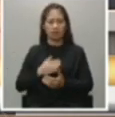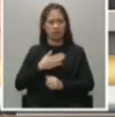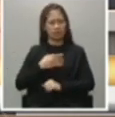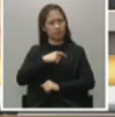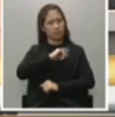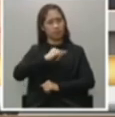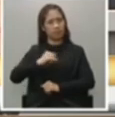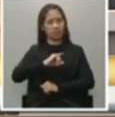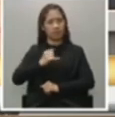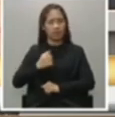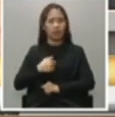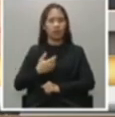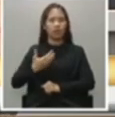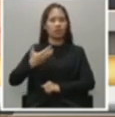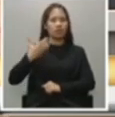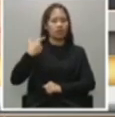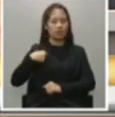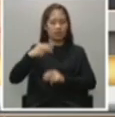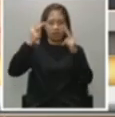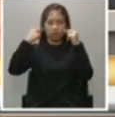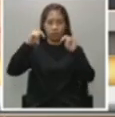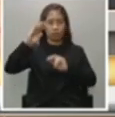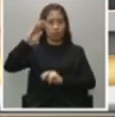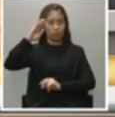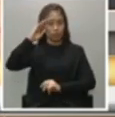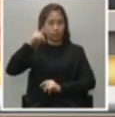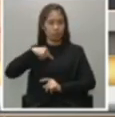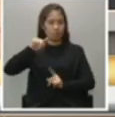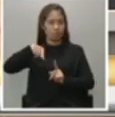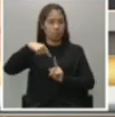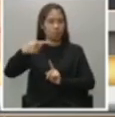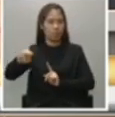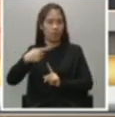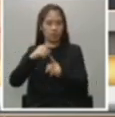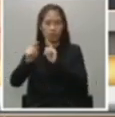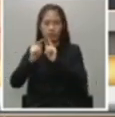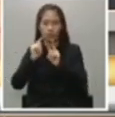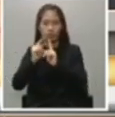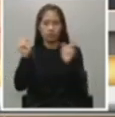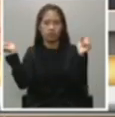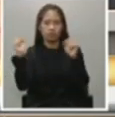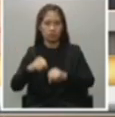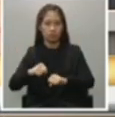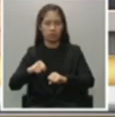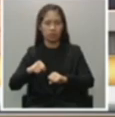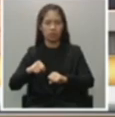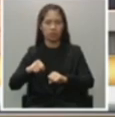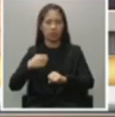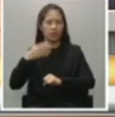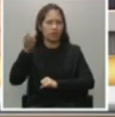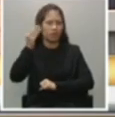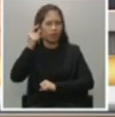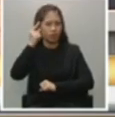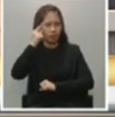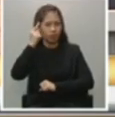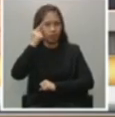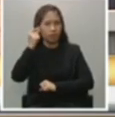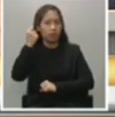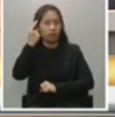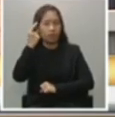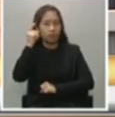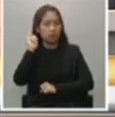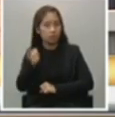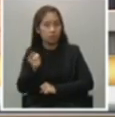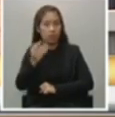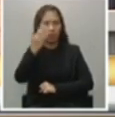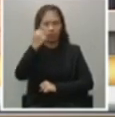แน่ใจว่าตอนที่พลเอกประยุทธ์ไปตกลงกับประธานาธิบดีสหรัฐท่านฟังเขาพูดดูเรื่องหรือเปล่าคะท